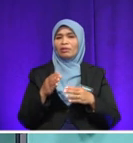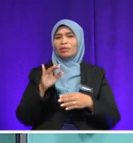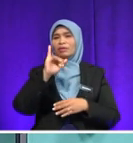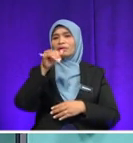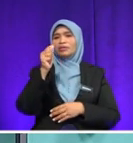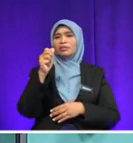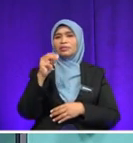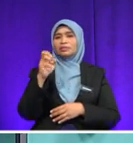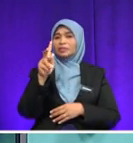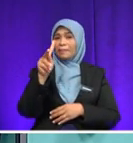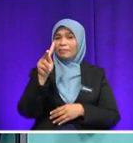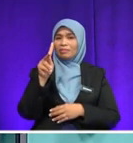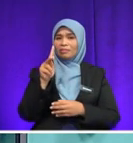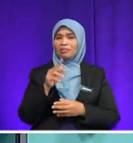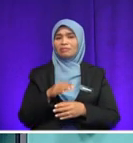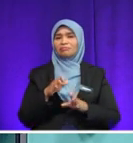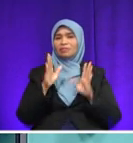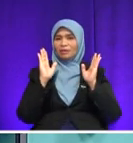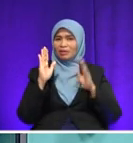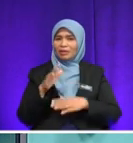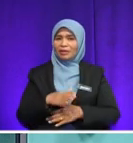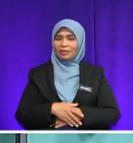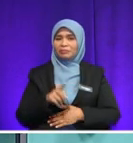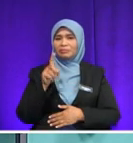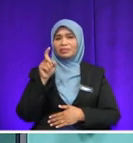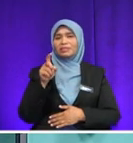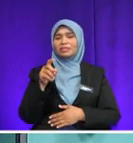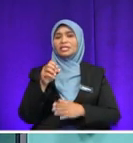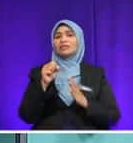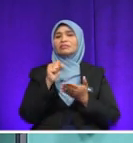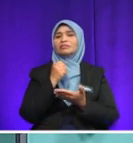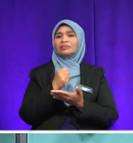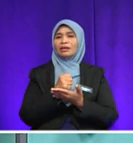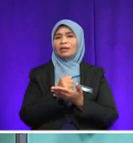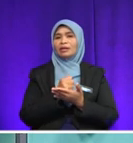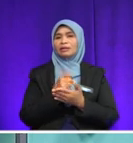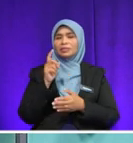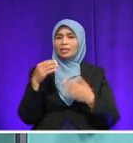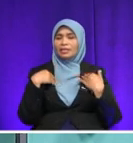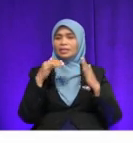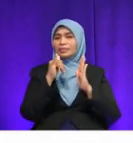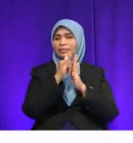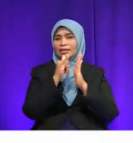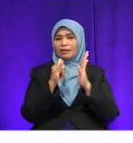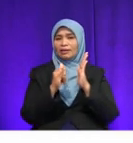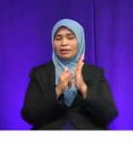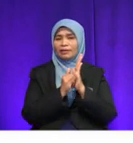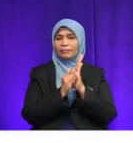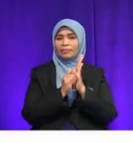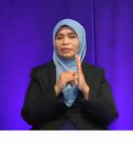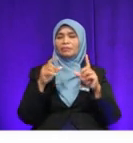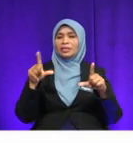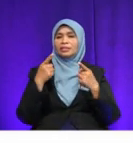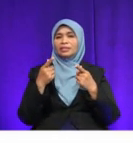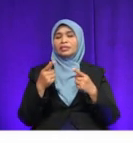tak Semayang mesti nasah syarat-syarat yang pertama yaitu melaksanakan